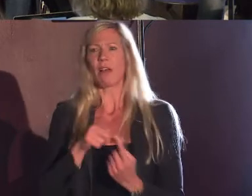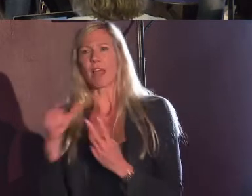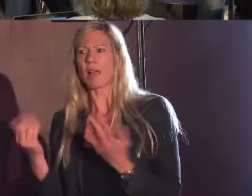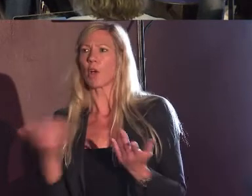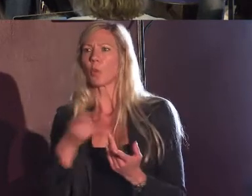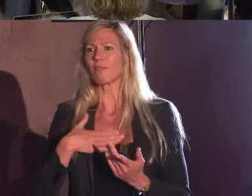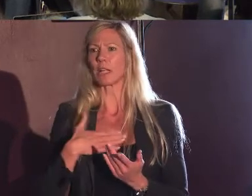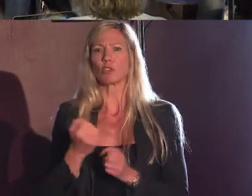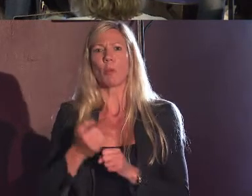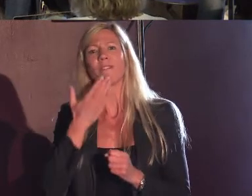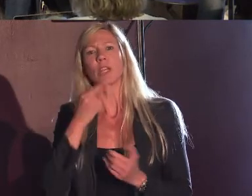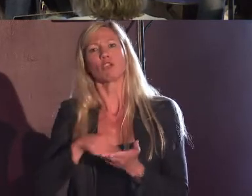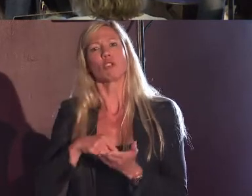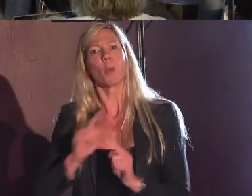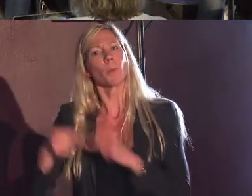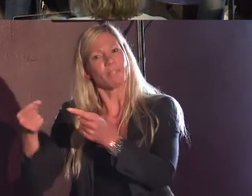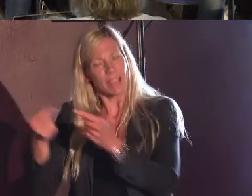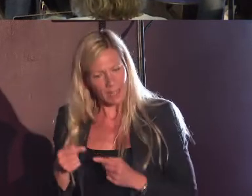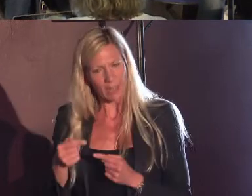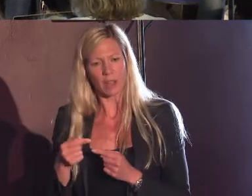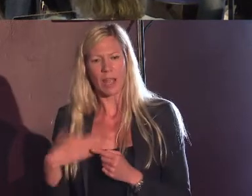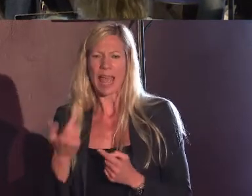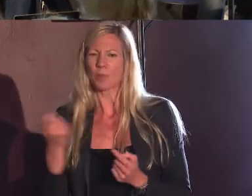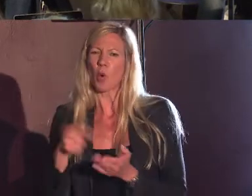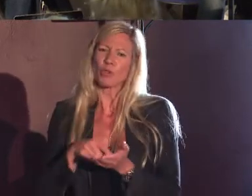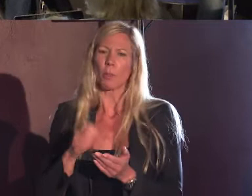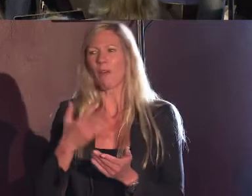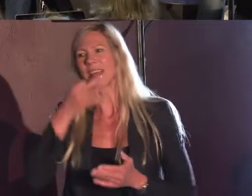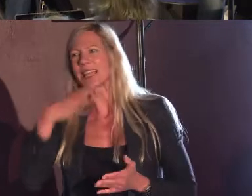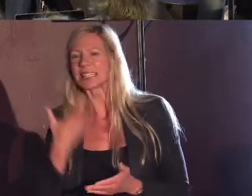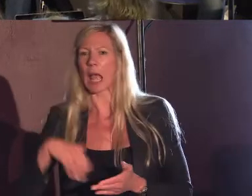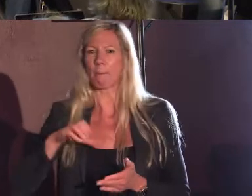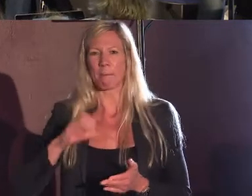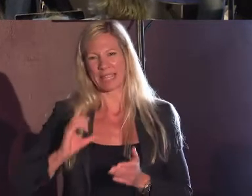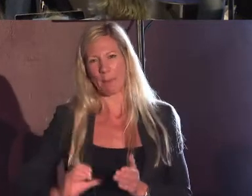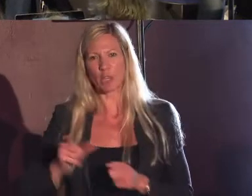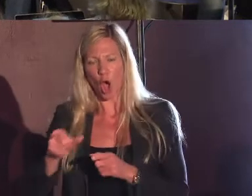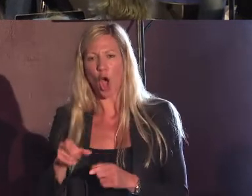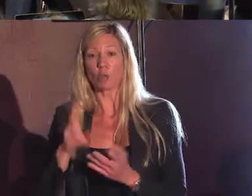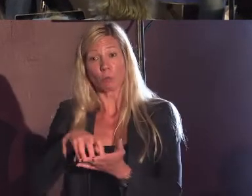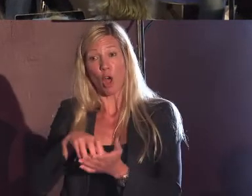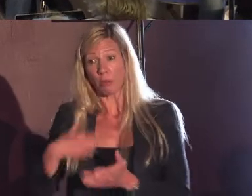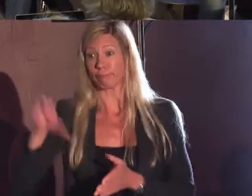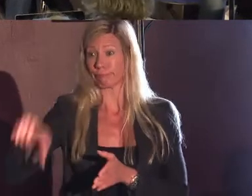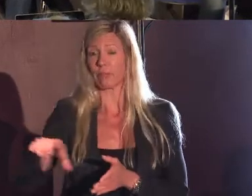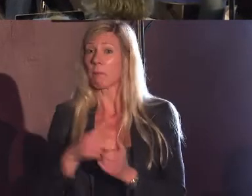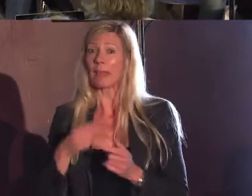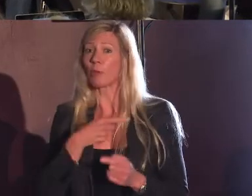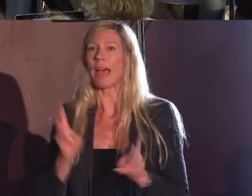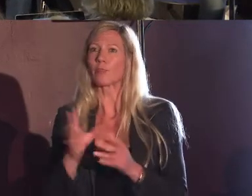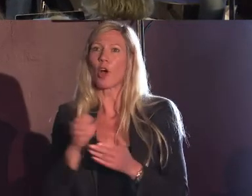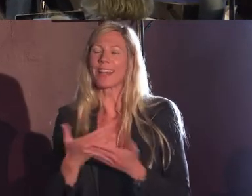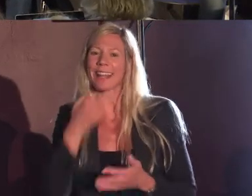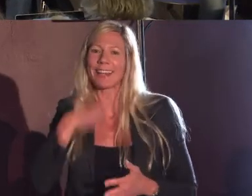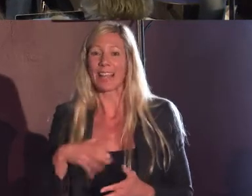för typ av utveckling. Det är någon form av riskkapital som staten lägger in utan att egentligen ta en risk, utan det är